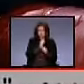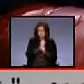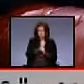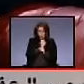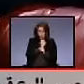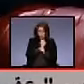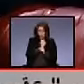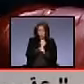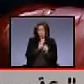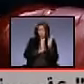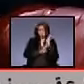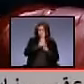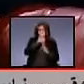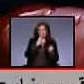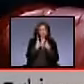لا